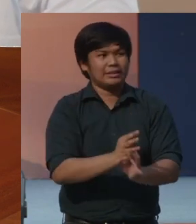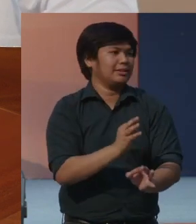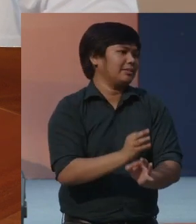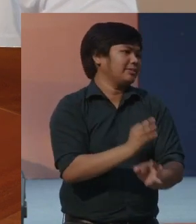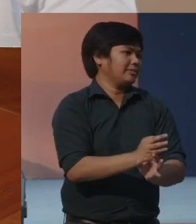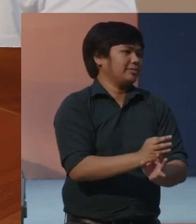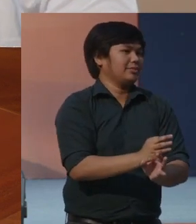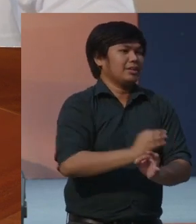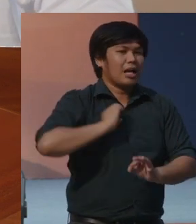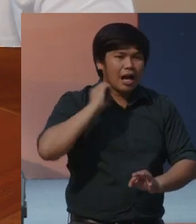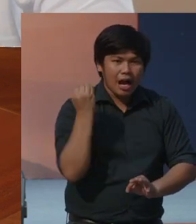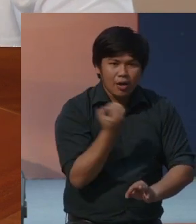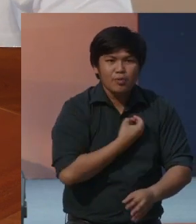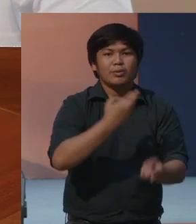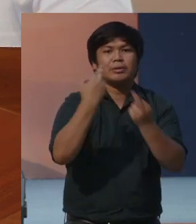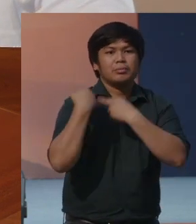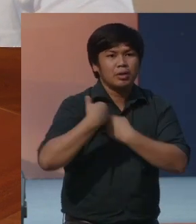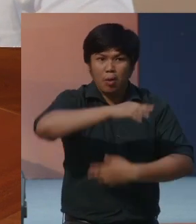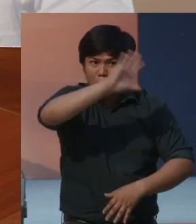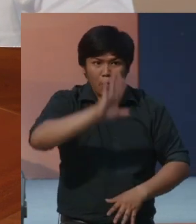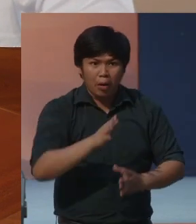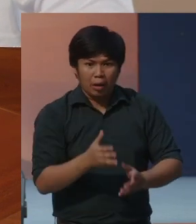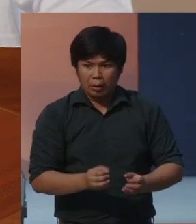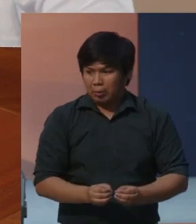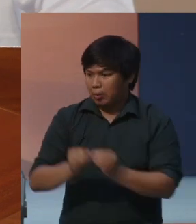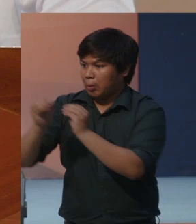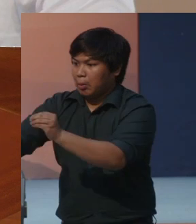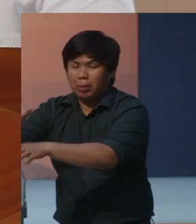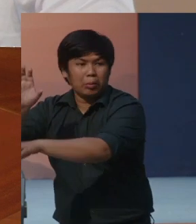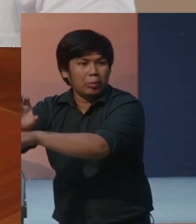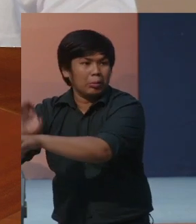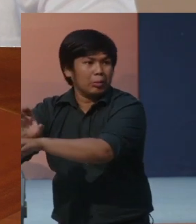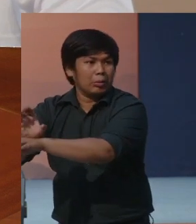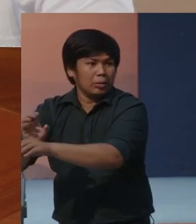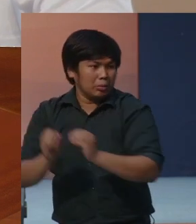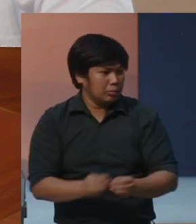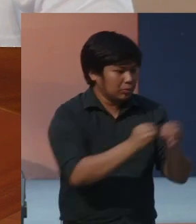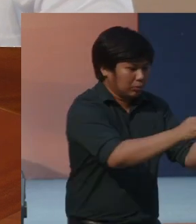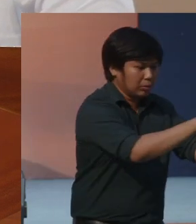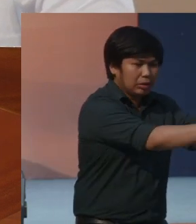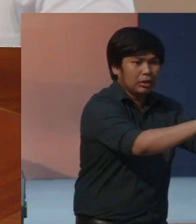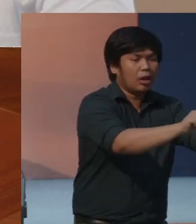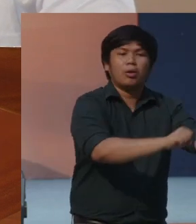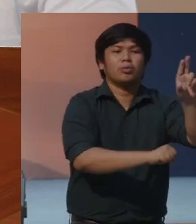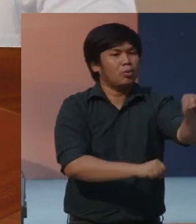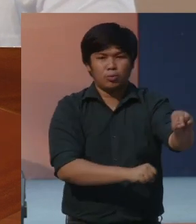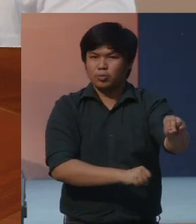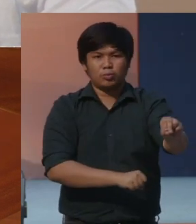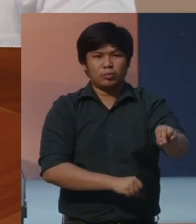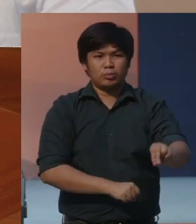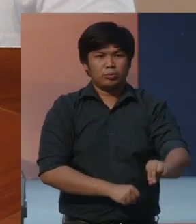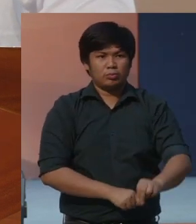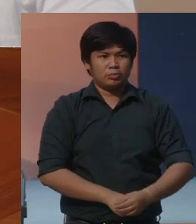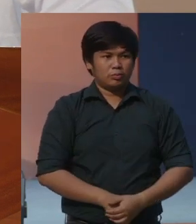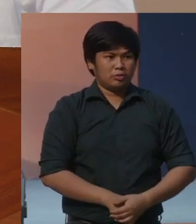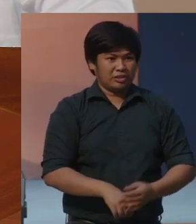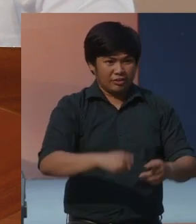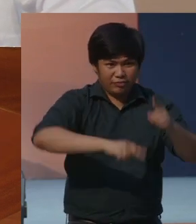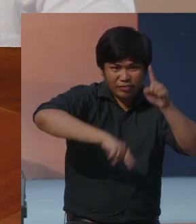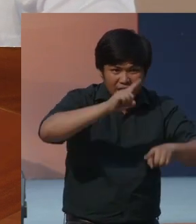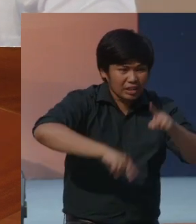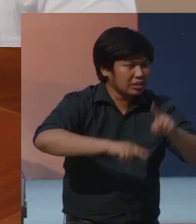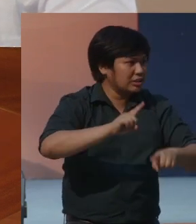anak. Huwag natin i-outsource ito sa church, sa Sunday school, sa youth live, o dito